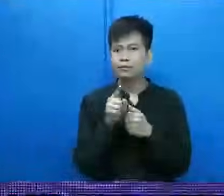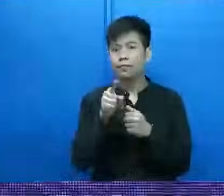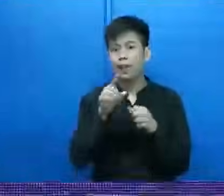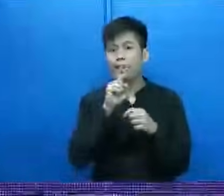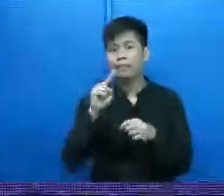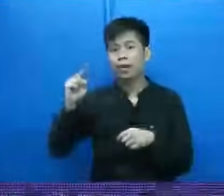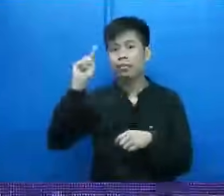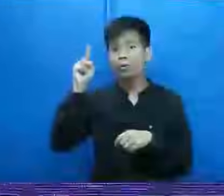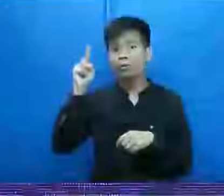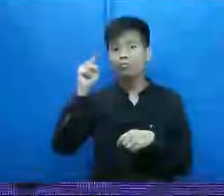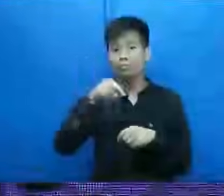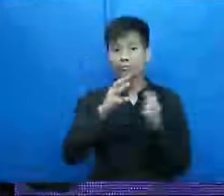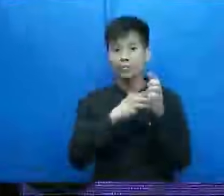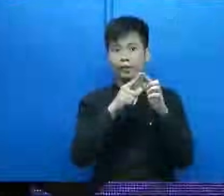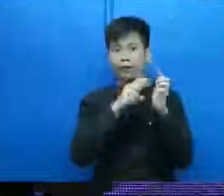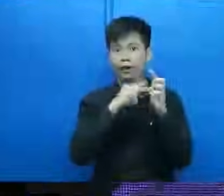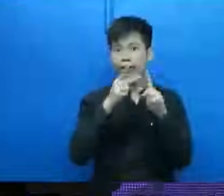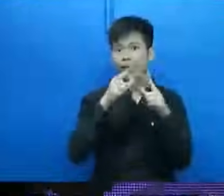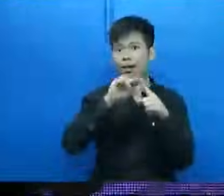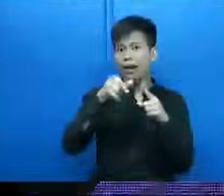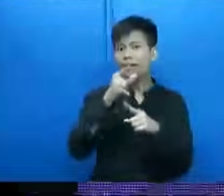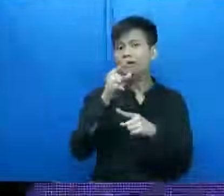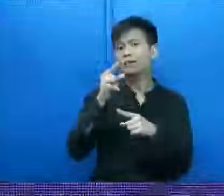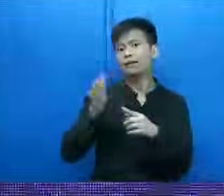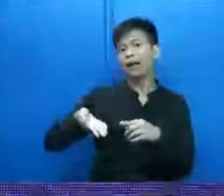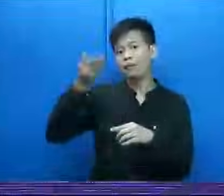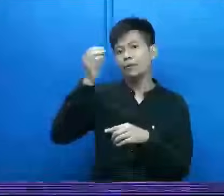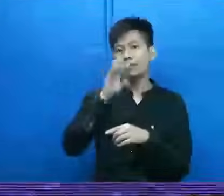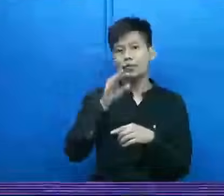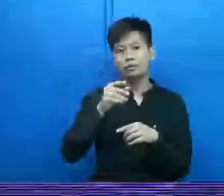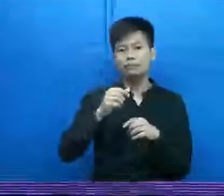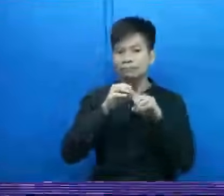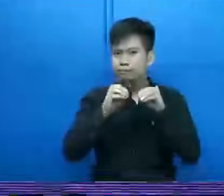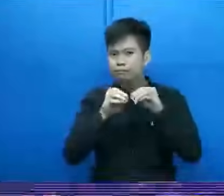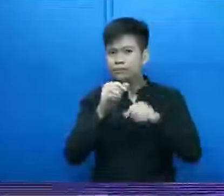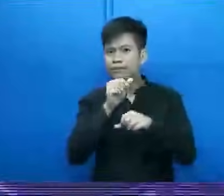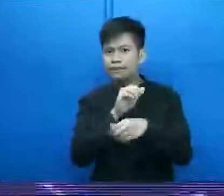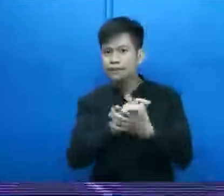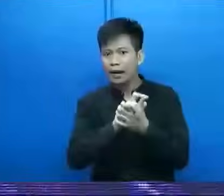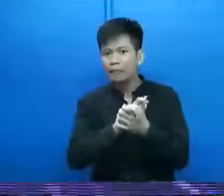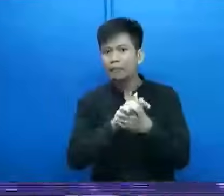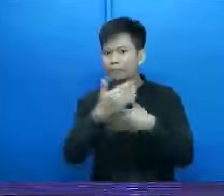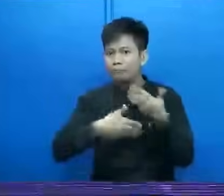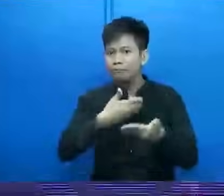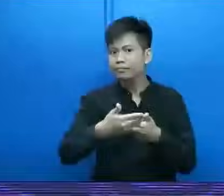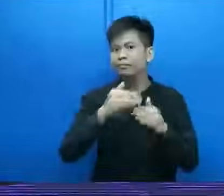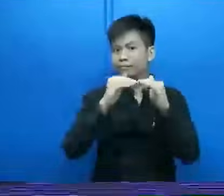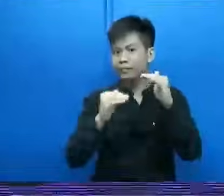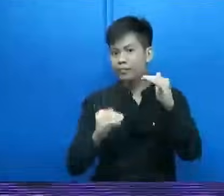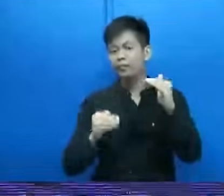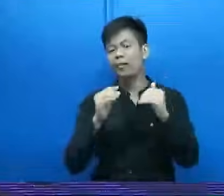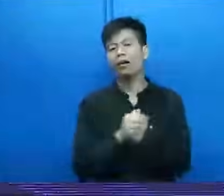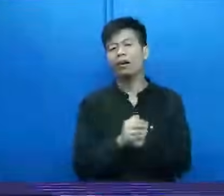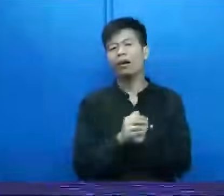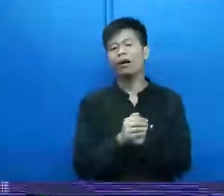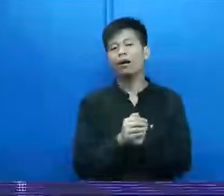Allah, inilah manhaj yang disebutkan oleh Nabi, dikerjakan oleh sahabat, dan dilakukan oleh para tabi'in setelahnya. Ini kalau